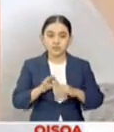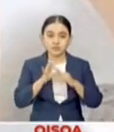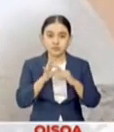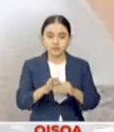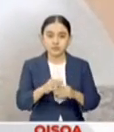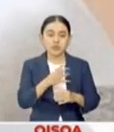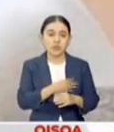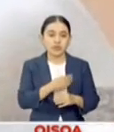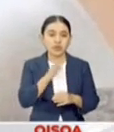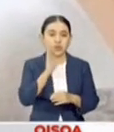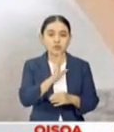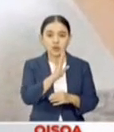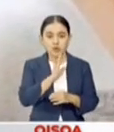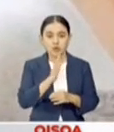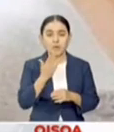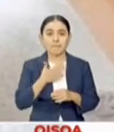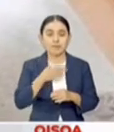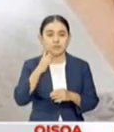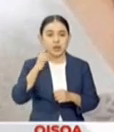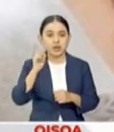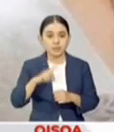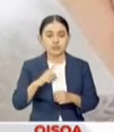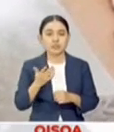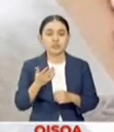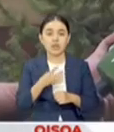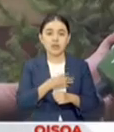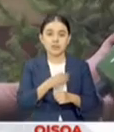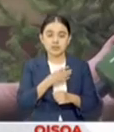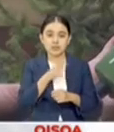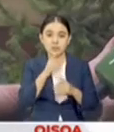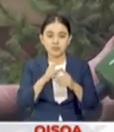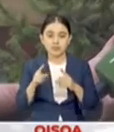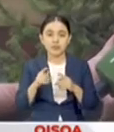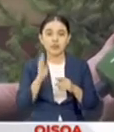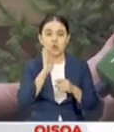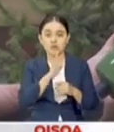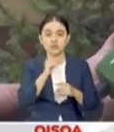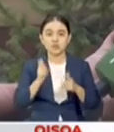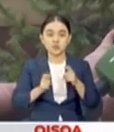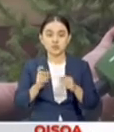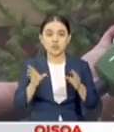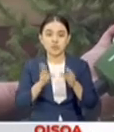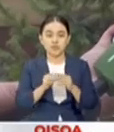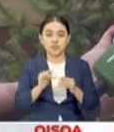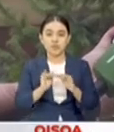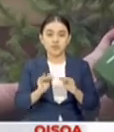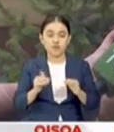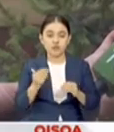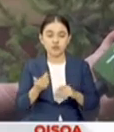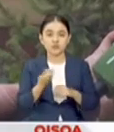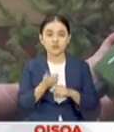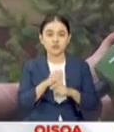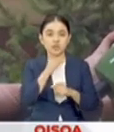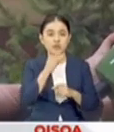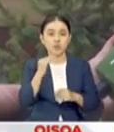keladi. Emizikli ayollar mana biz bilamizki, emizganda ona suti bilan farzandga juda